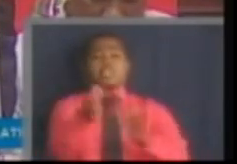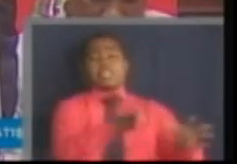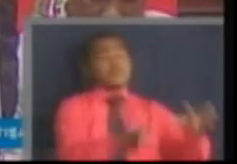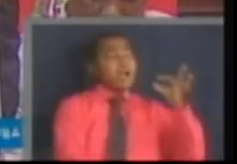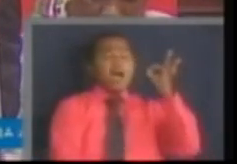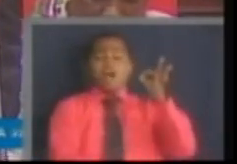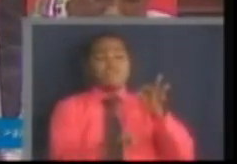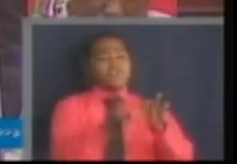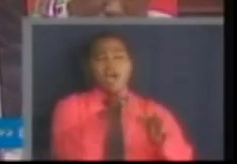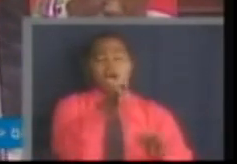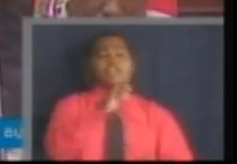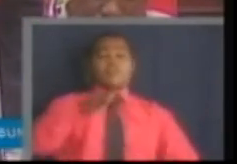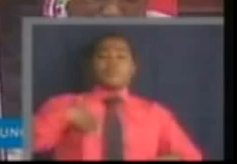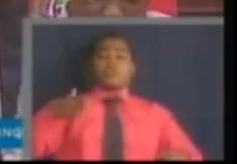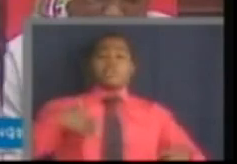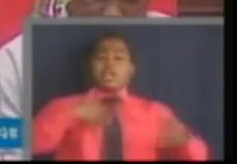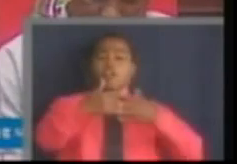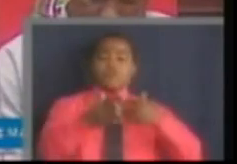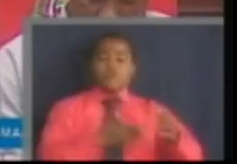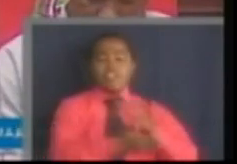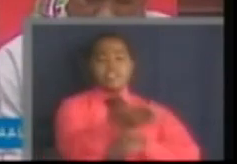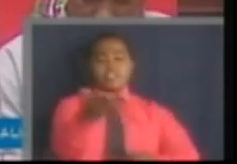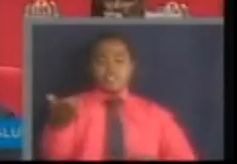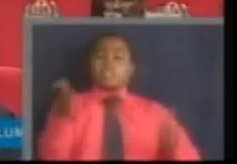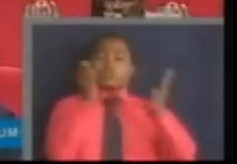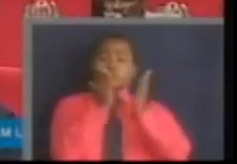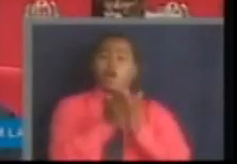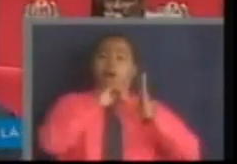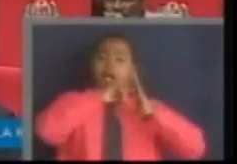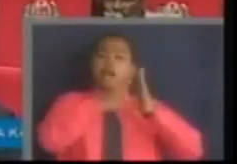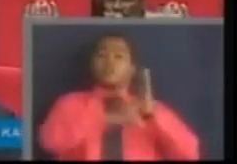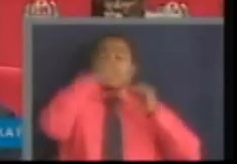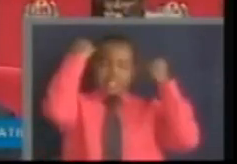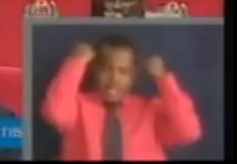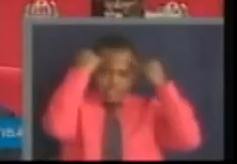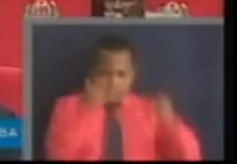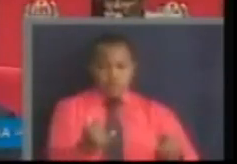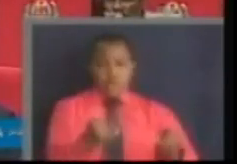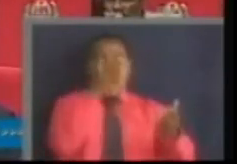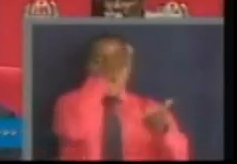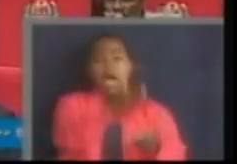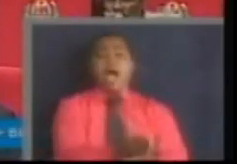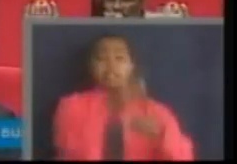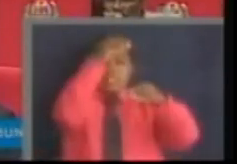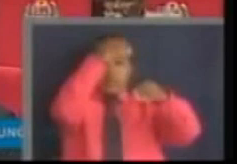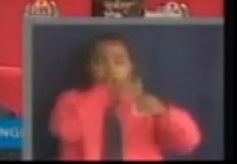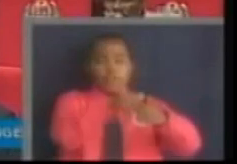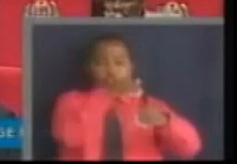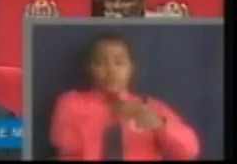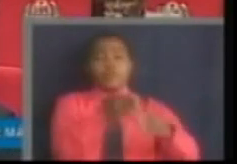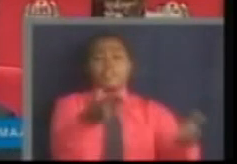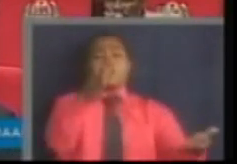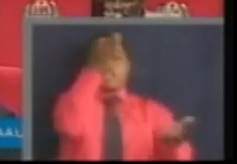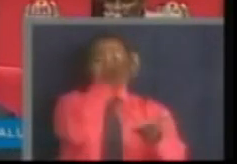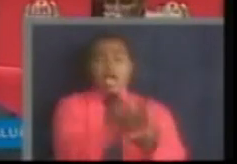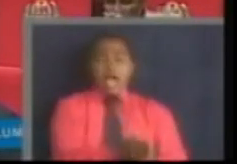ambao mnataka kufuata. Tunaomba kanuni ziweze kuheshimiwa. Haki ya wajumbe kuweza ku move schedule of amendments ni haki ambayo